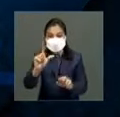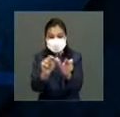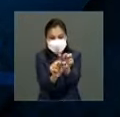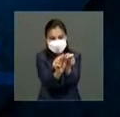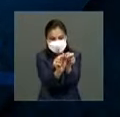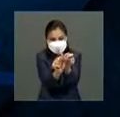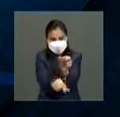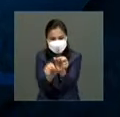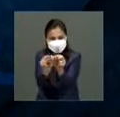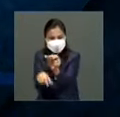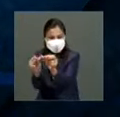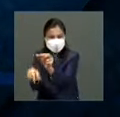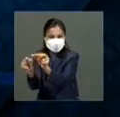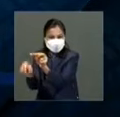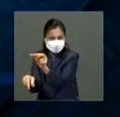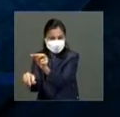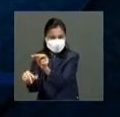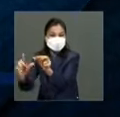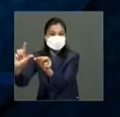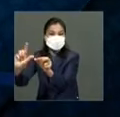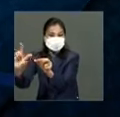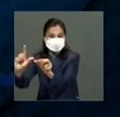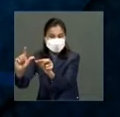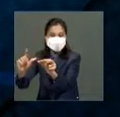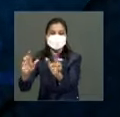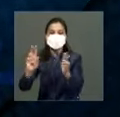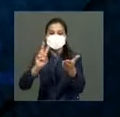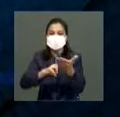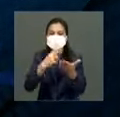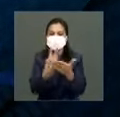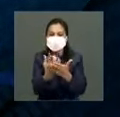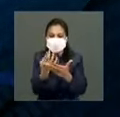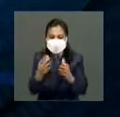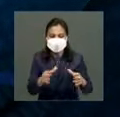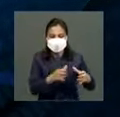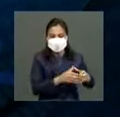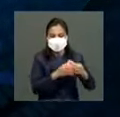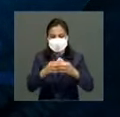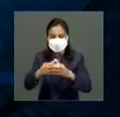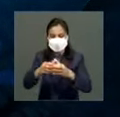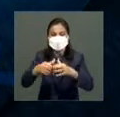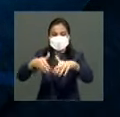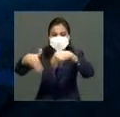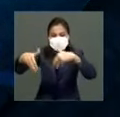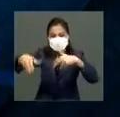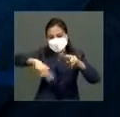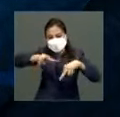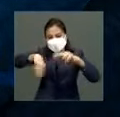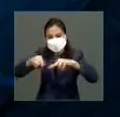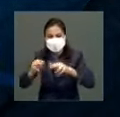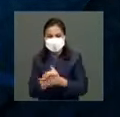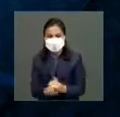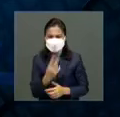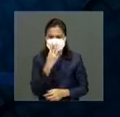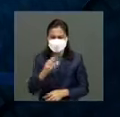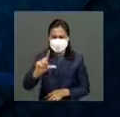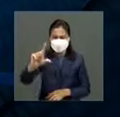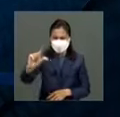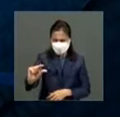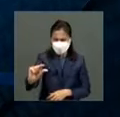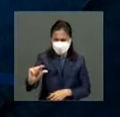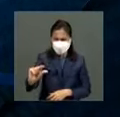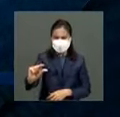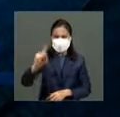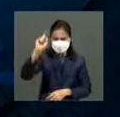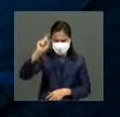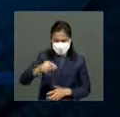คือการไปตรวจค้นหาเชิงรุกในชุมชนตรงนี้พูดกันเยอะมากนะตอนนี้ว่าเอ๊ะมันเตี้ยไปไหมนะครับเราจะต้องเพิ่มตรงนี้